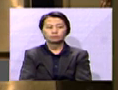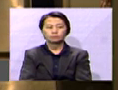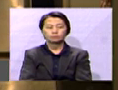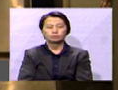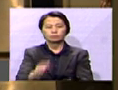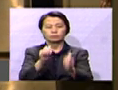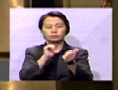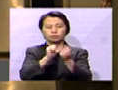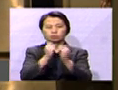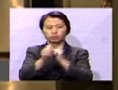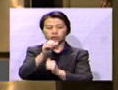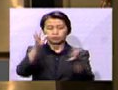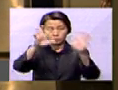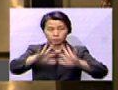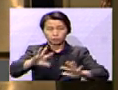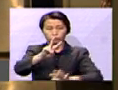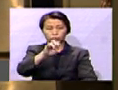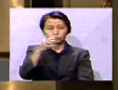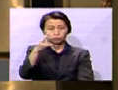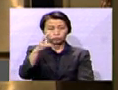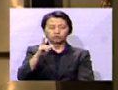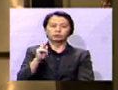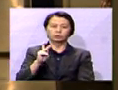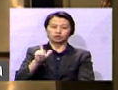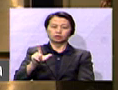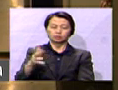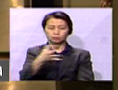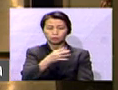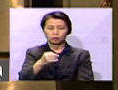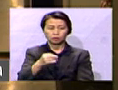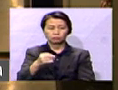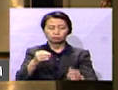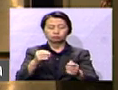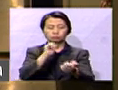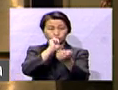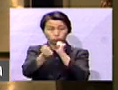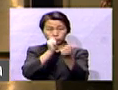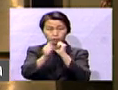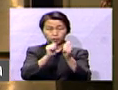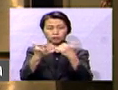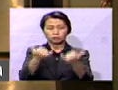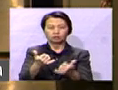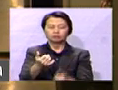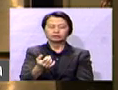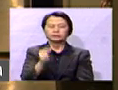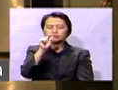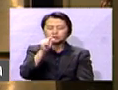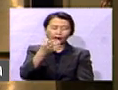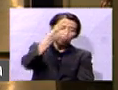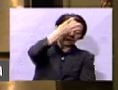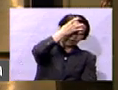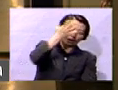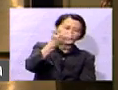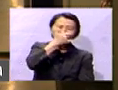Dengan Sukan SEA 2017 Kuala Lumpur, dan pada temasya kali ini sedikit tercemar dengan